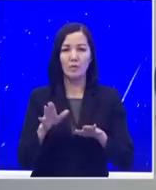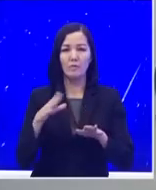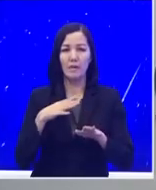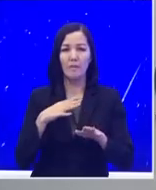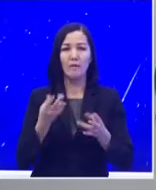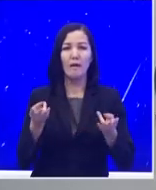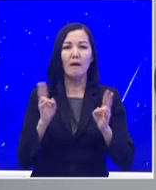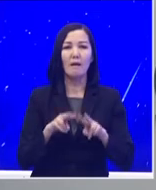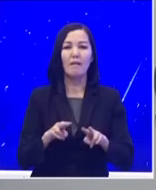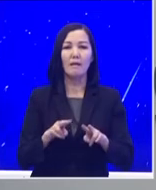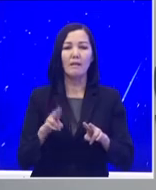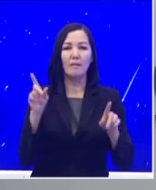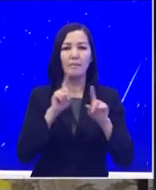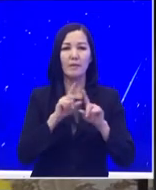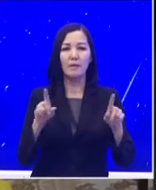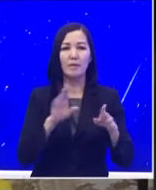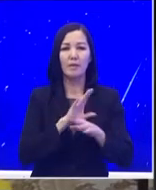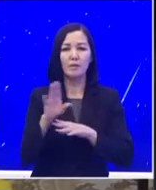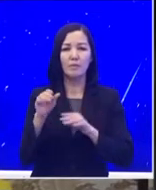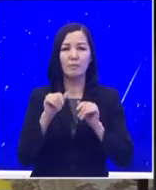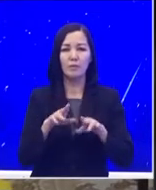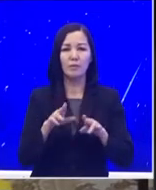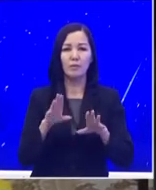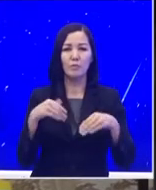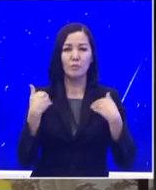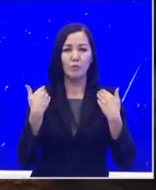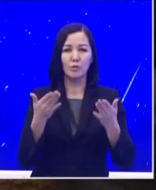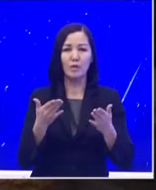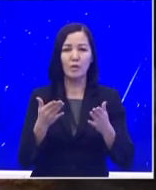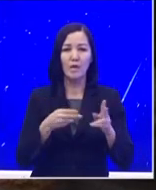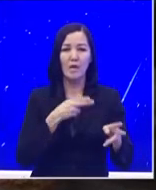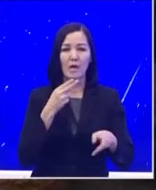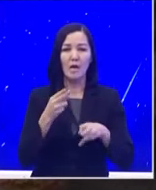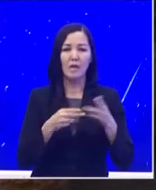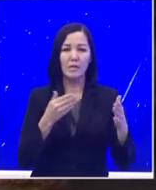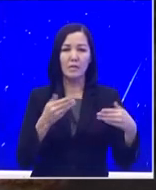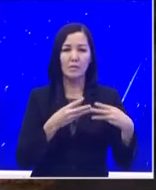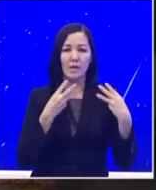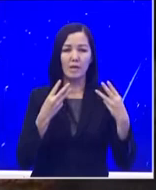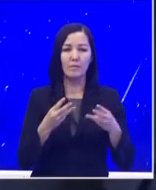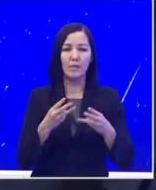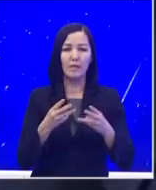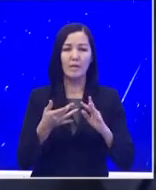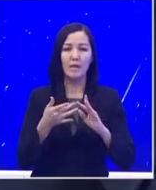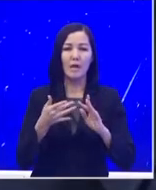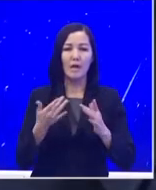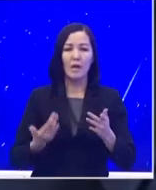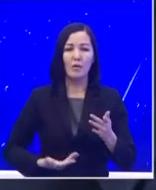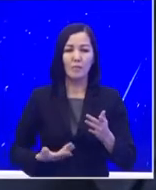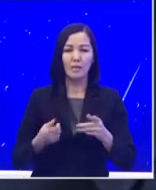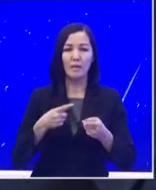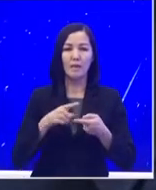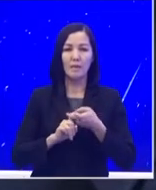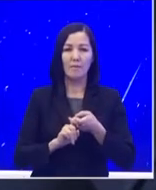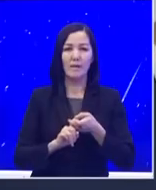тапқан. Қалғаны тиісті мекемелерге жіберіліп, шешілу жолы көрсетілген. Талап-тілек, арыз-шағымдардың дені әлеуметтік салаға қатысты дейді ұйым